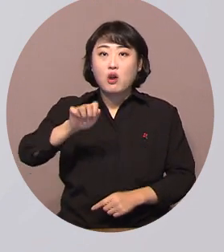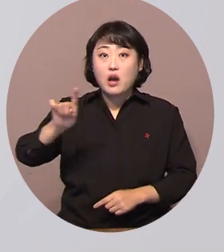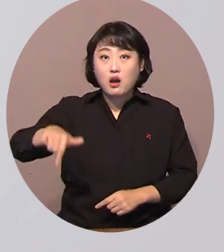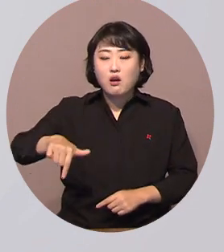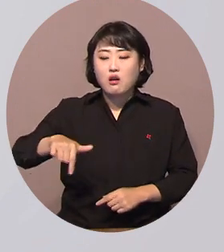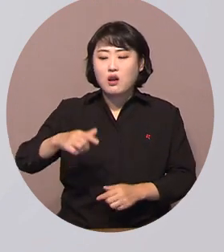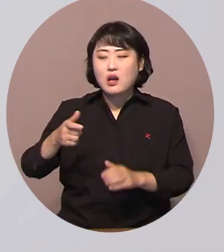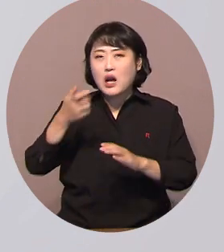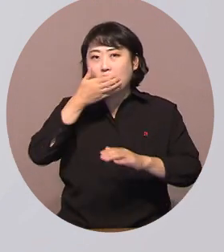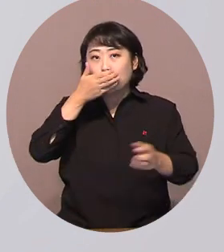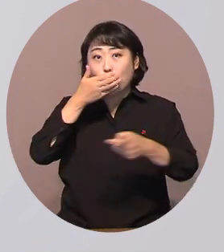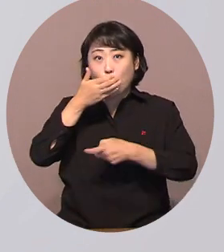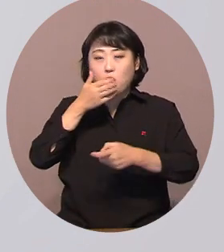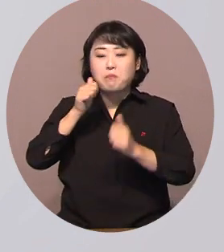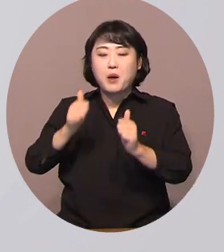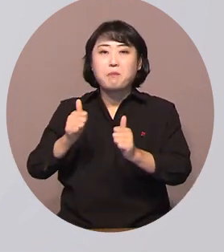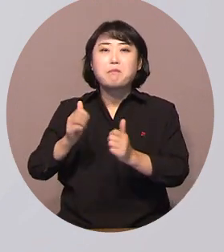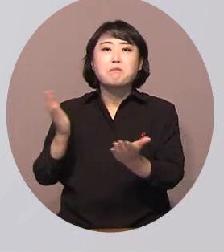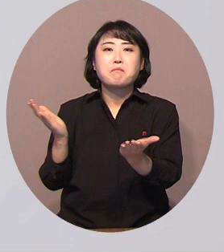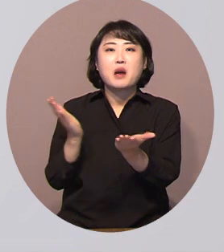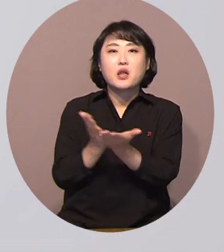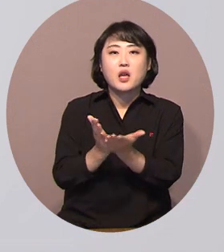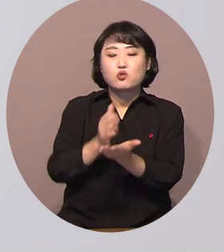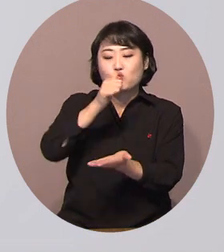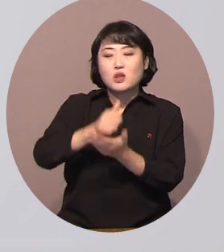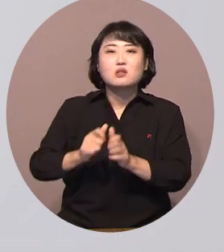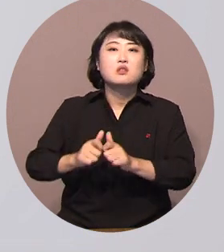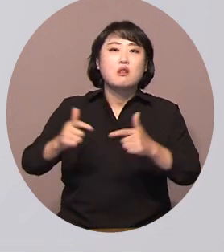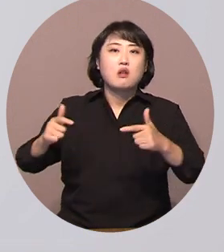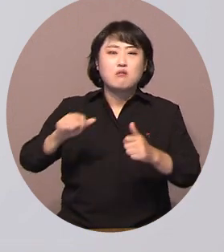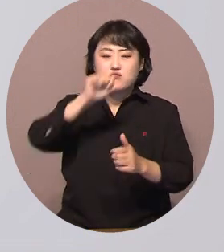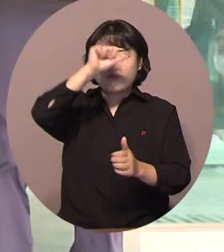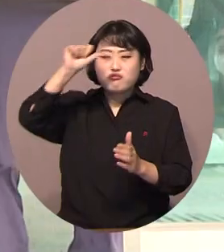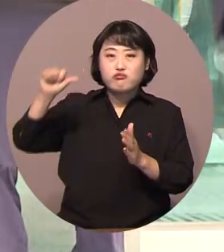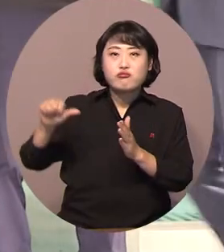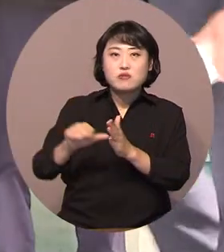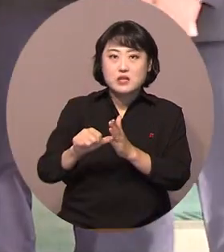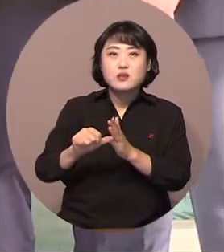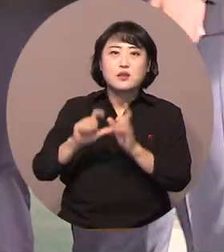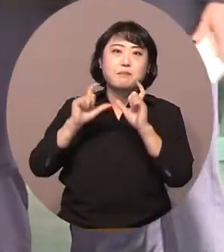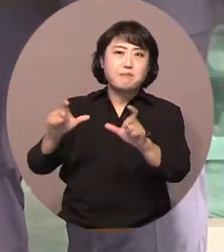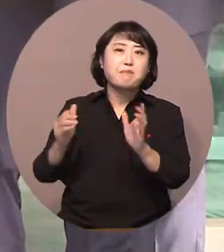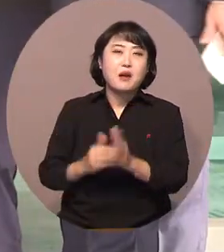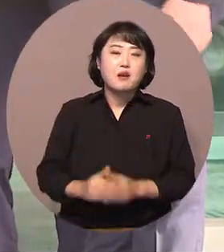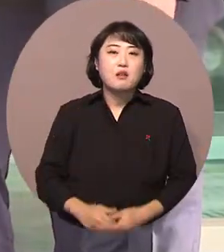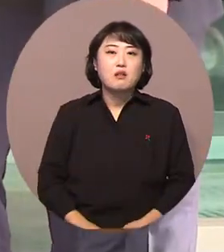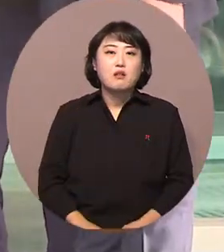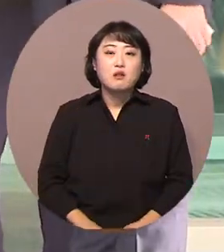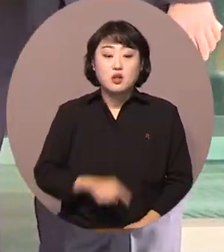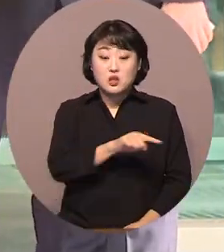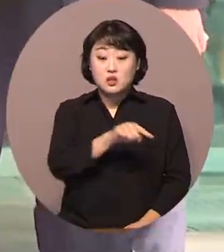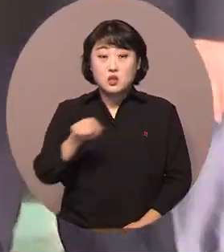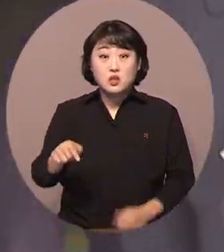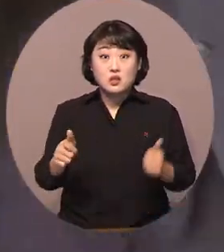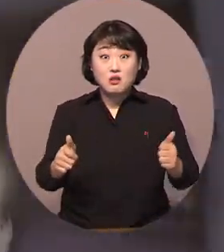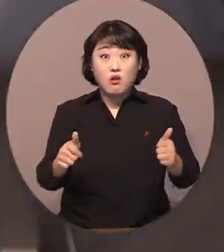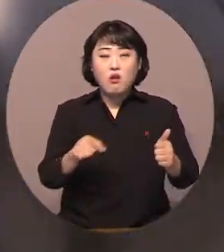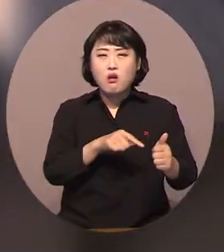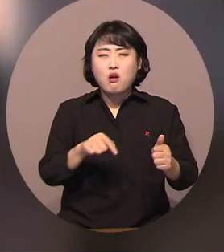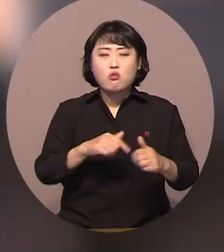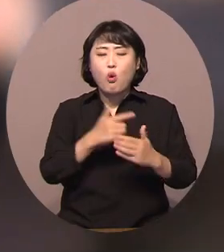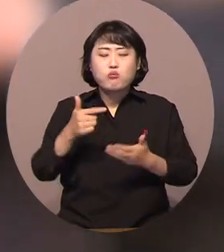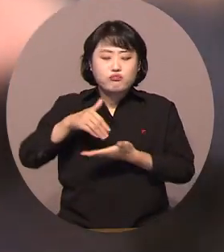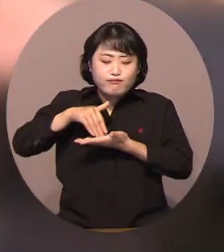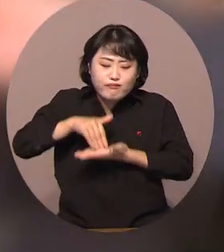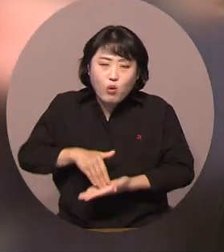강도 살인죄의 법정형에 맞게 형량을 늘려야 한다며 무기 징역을 선고했습니다 이승만과 이정학 모두 형이